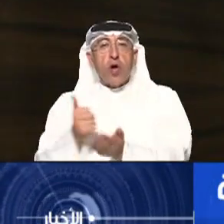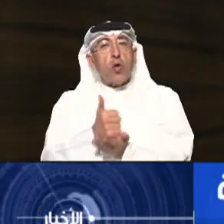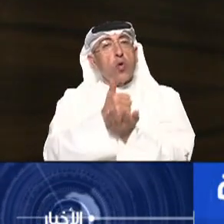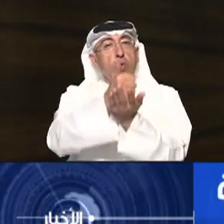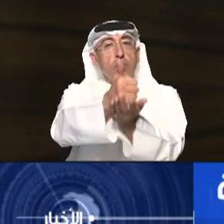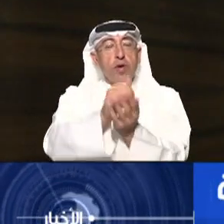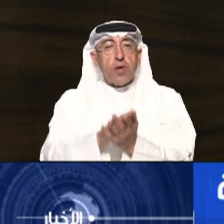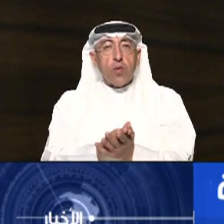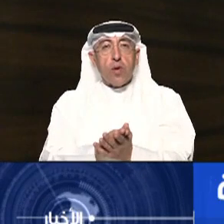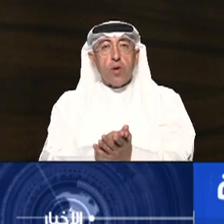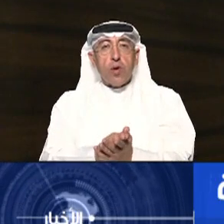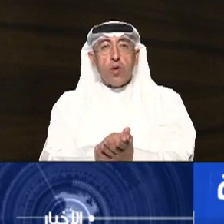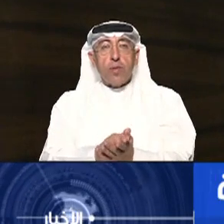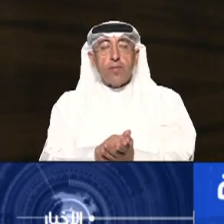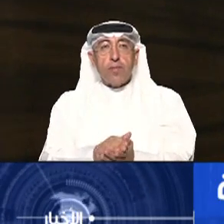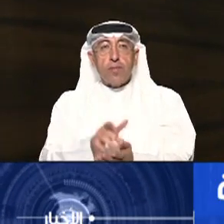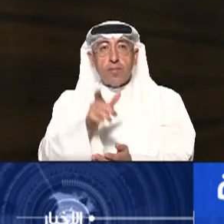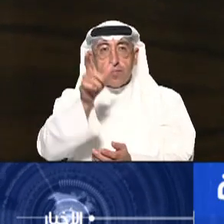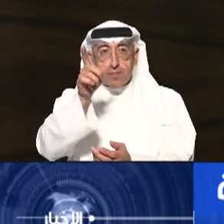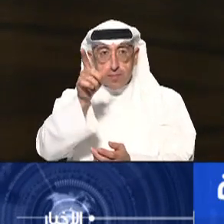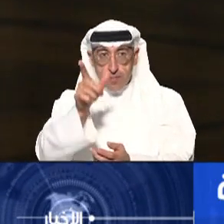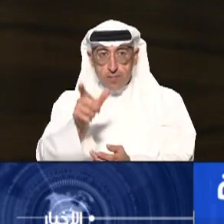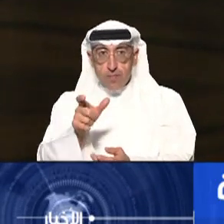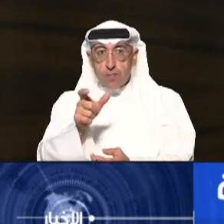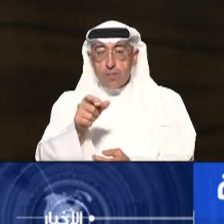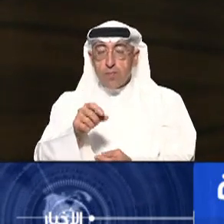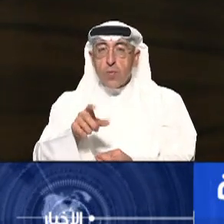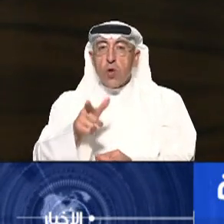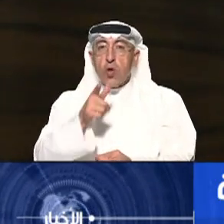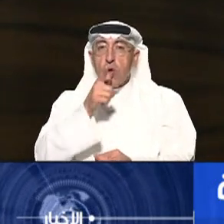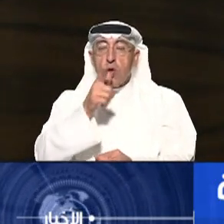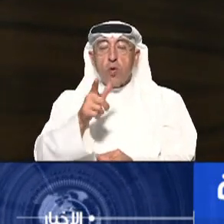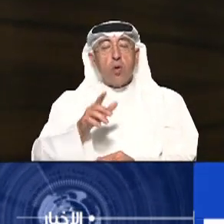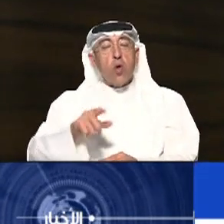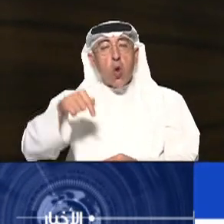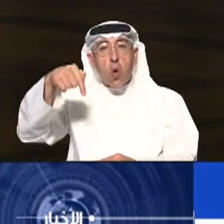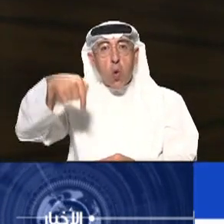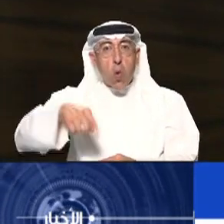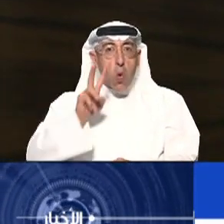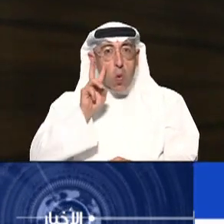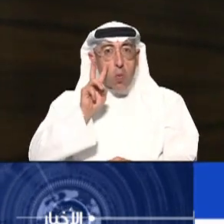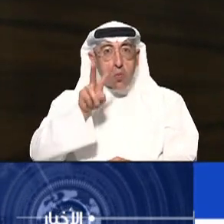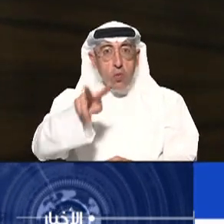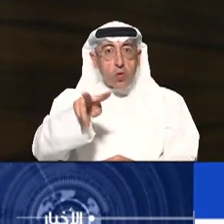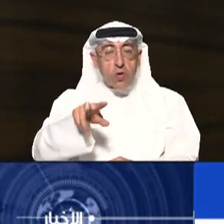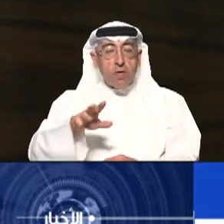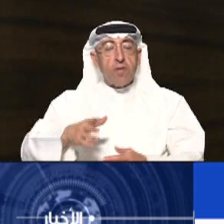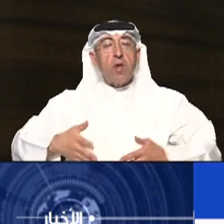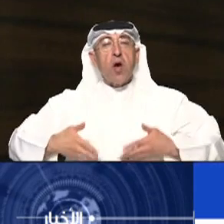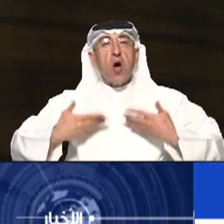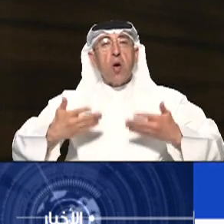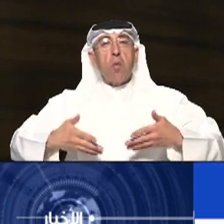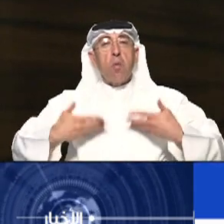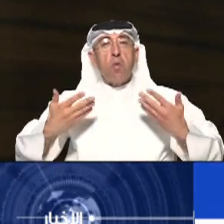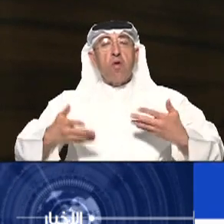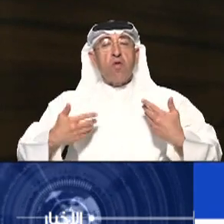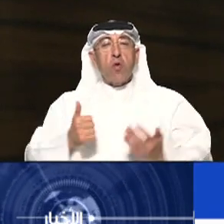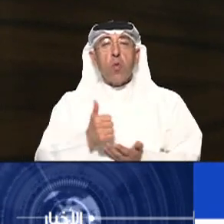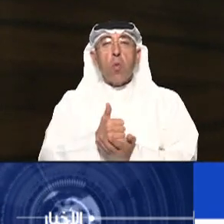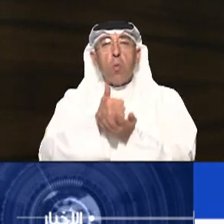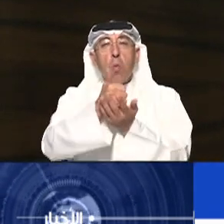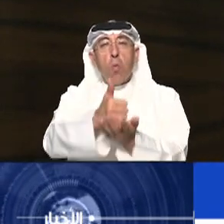الشيء المفرح حقيقة اليوم شاهدنا أعداد